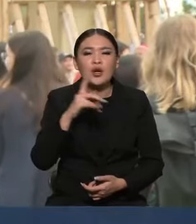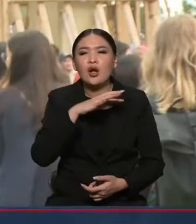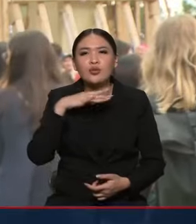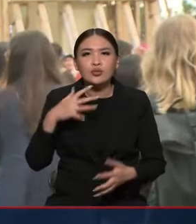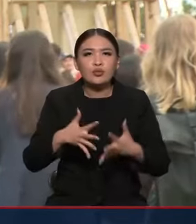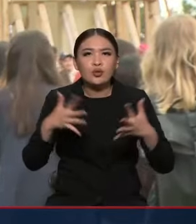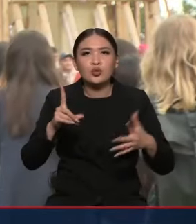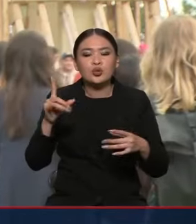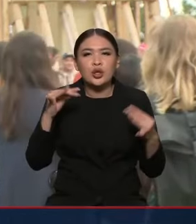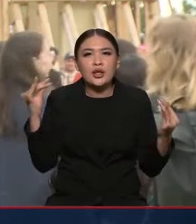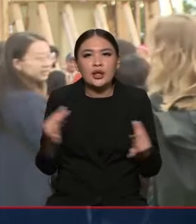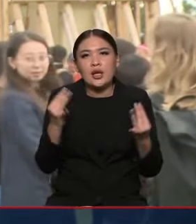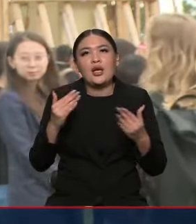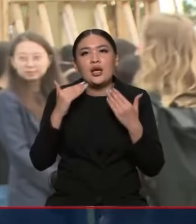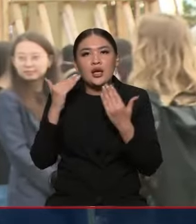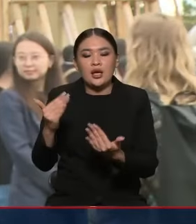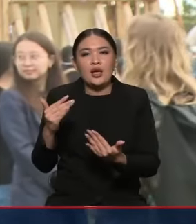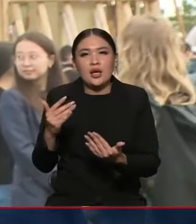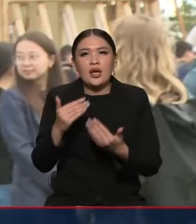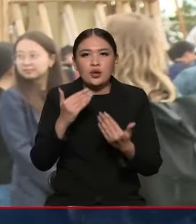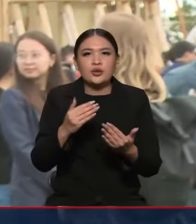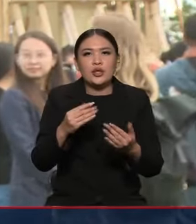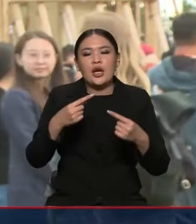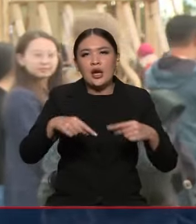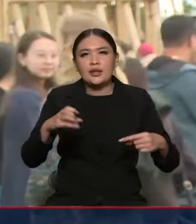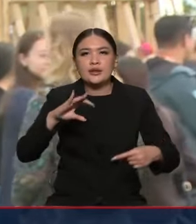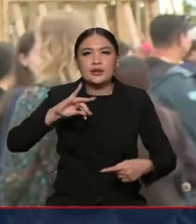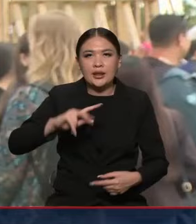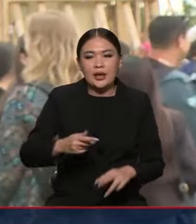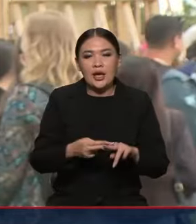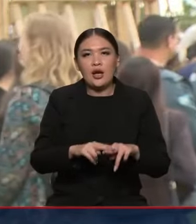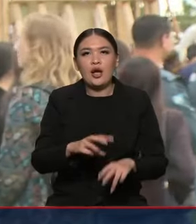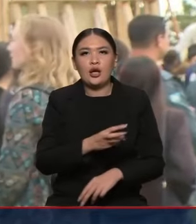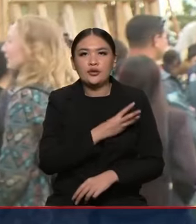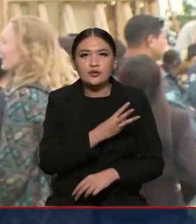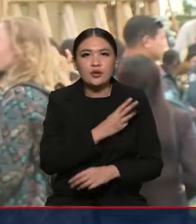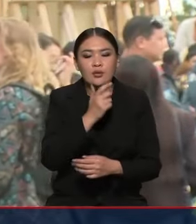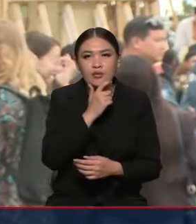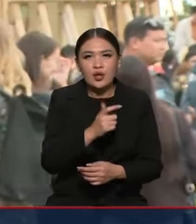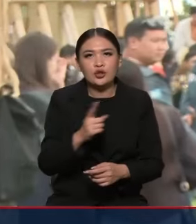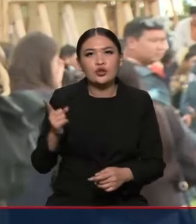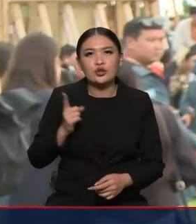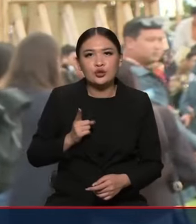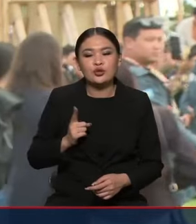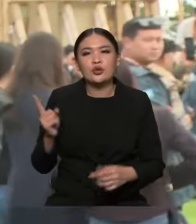они восхищаются кочевой цивилизацией, ее эстетикой и стилем. Активно следят за каждым видом спорта и с нетерпением ждут каждого